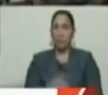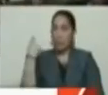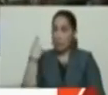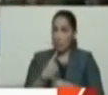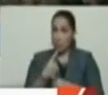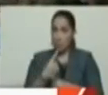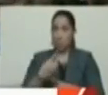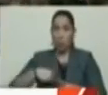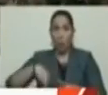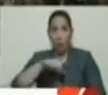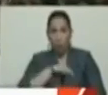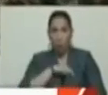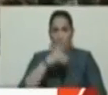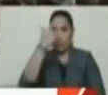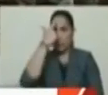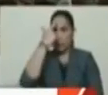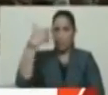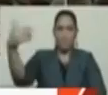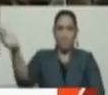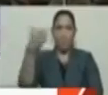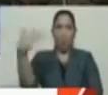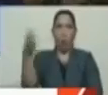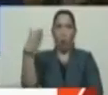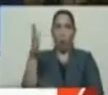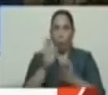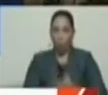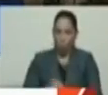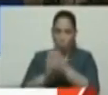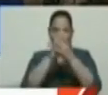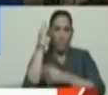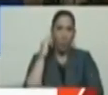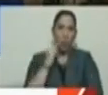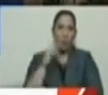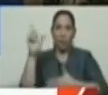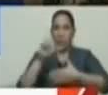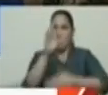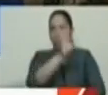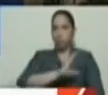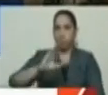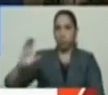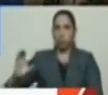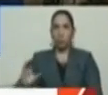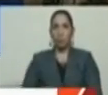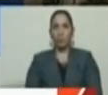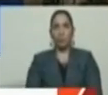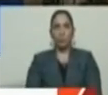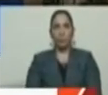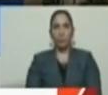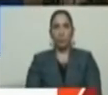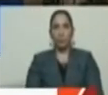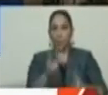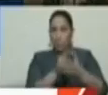ورأسا برأس لعقود من الزمن. يمكن شوف كوبا وفيدل كاسترو يعني استمرت يعني